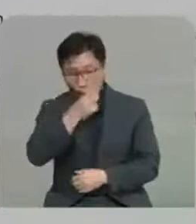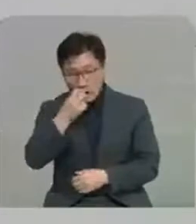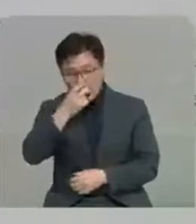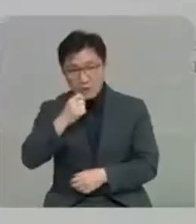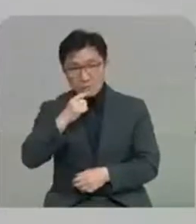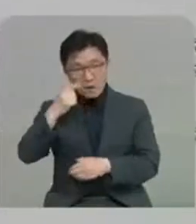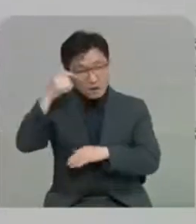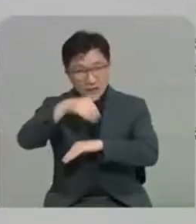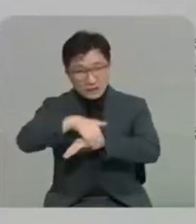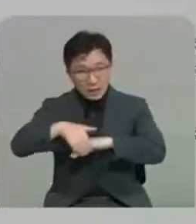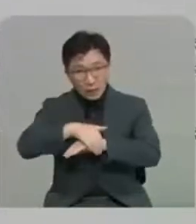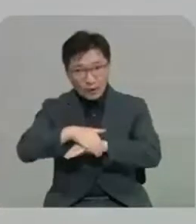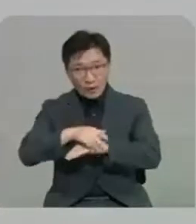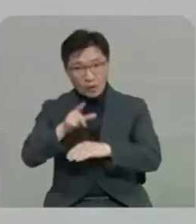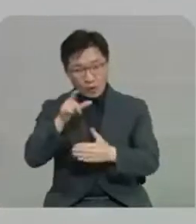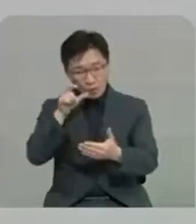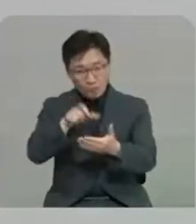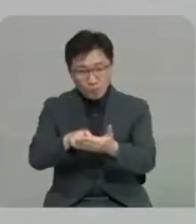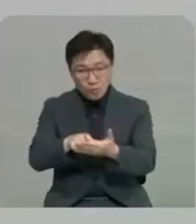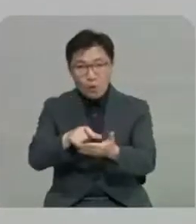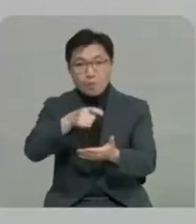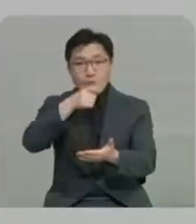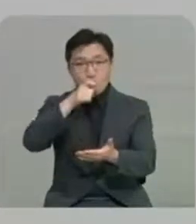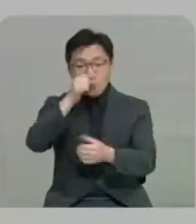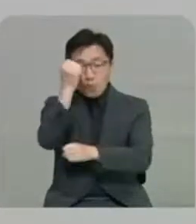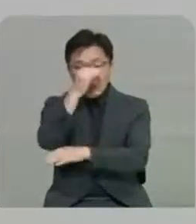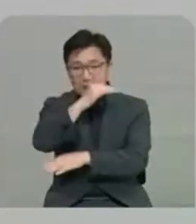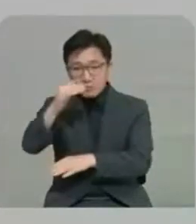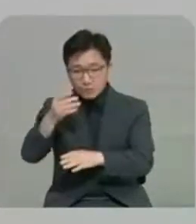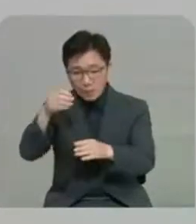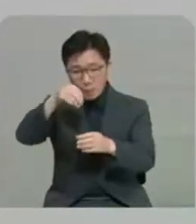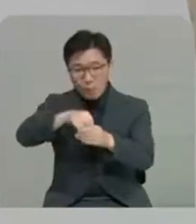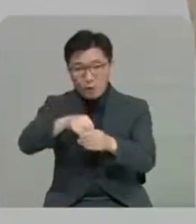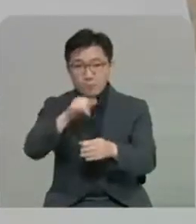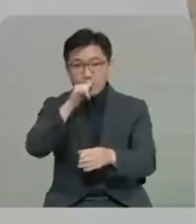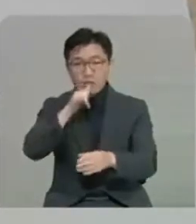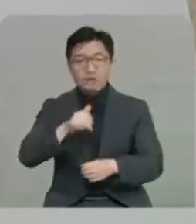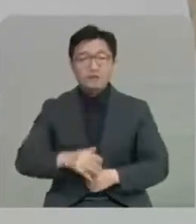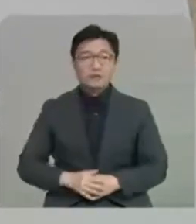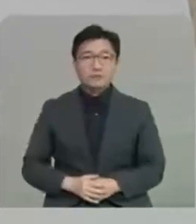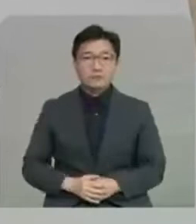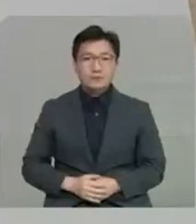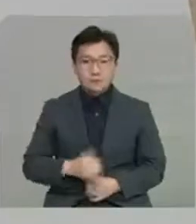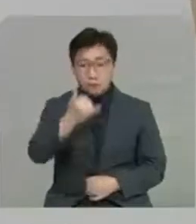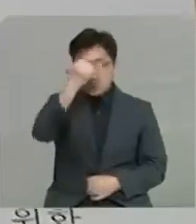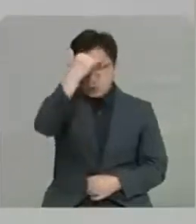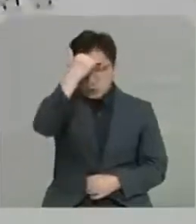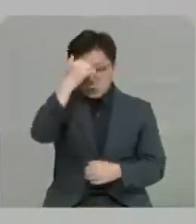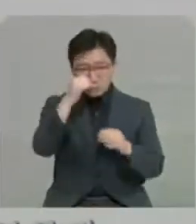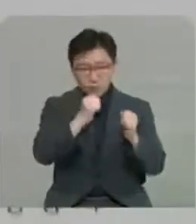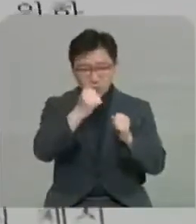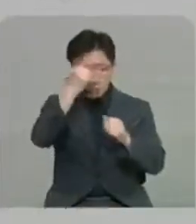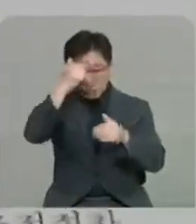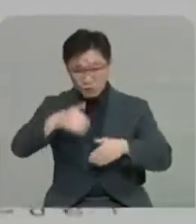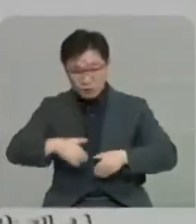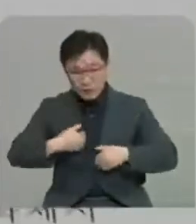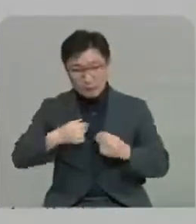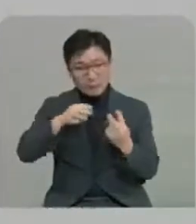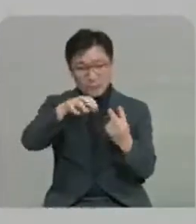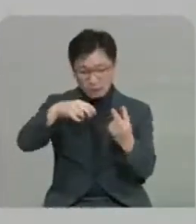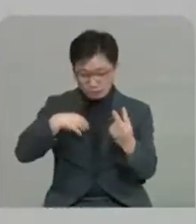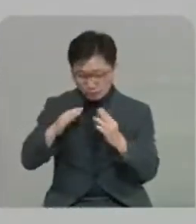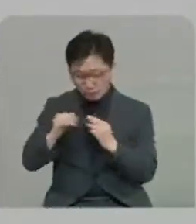정하는 계획 초안에 물 배분 원칙 마련이 포함됐기 때문 충청을 상대로 물을 내줘야 하는